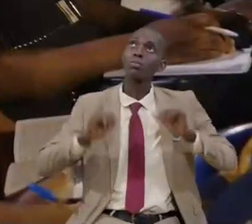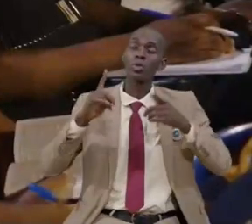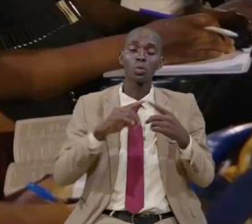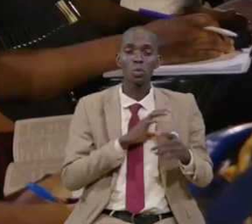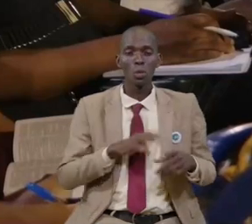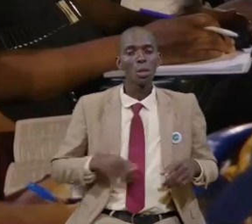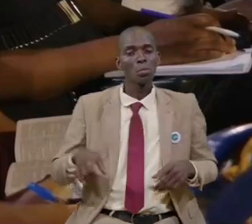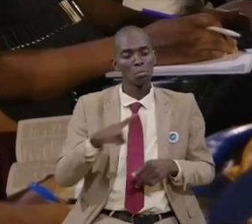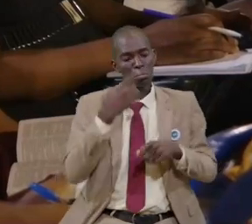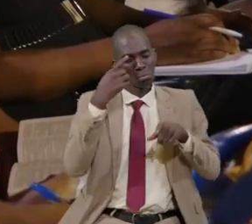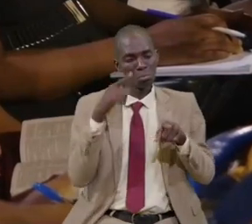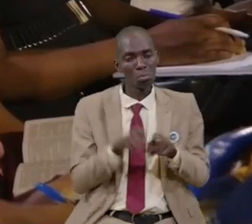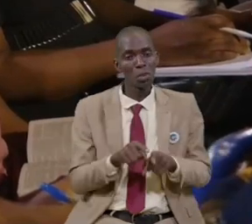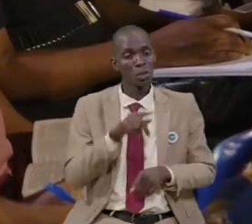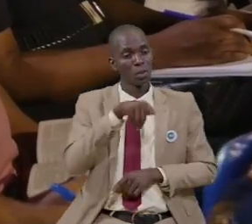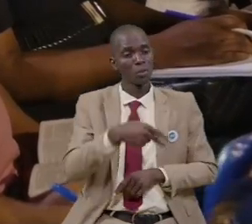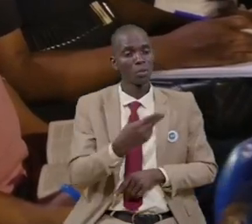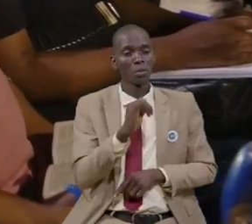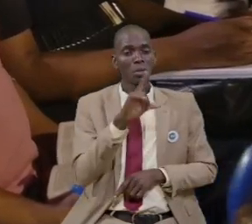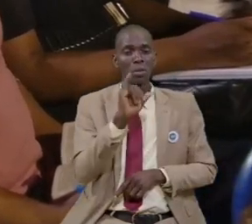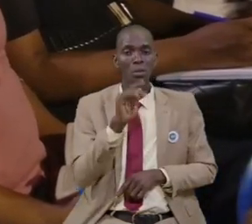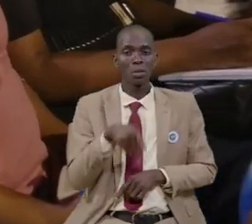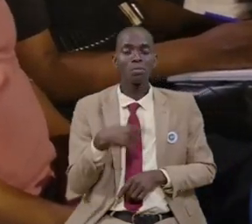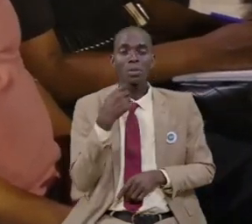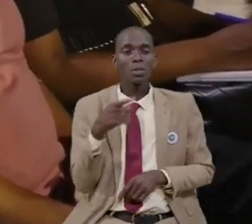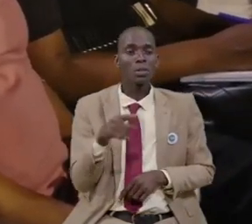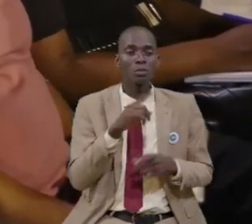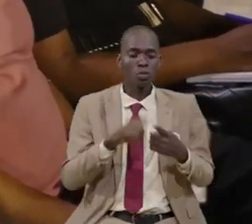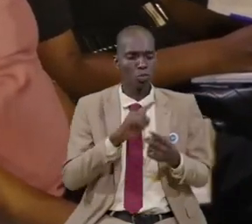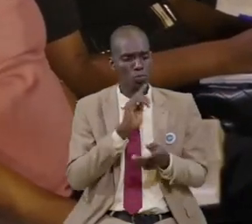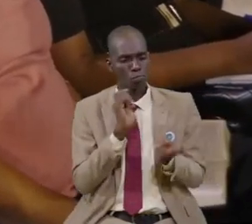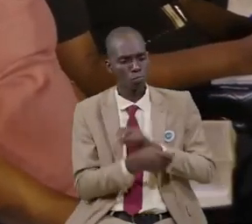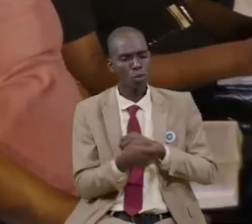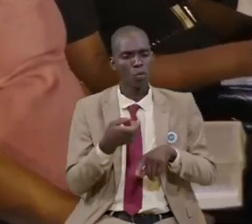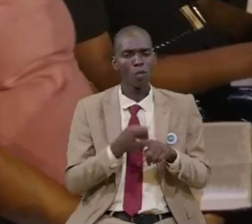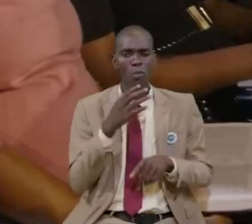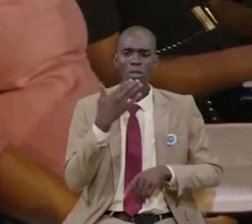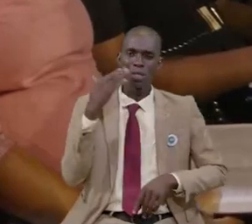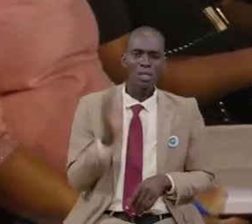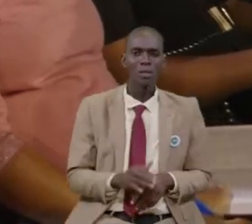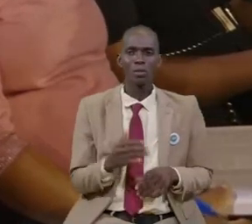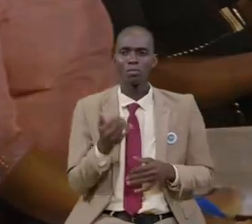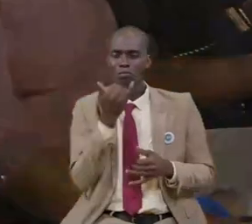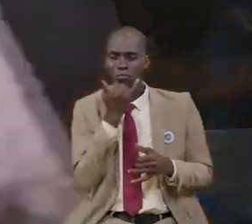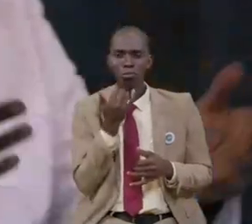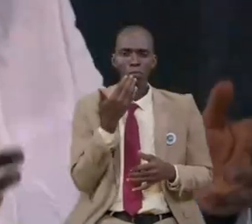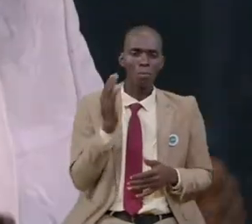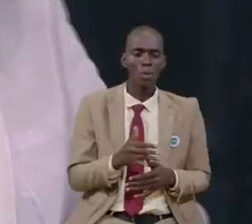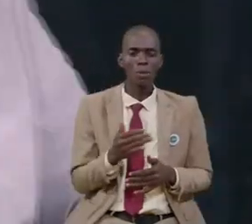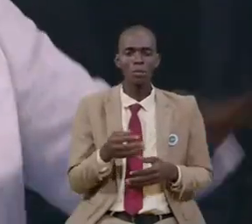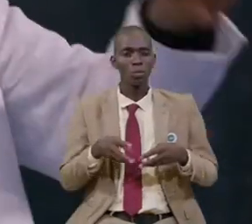se détourner de leurs mauvaises voies. Alors, ils ont reçu cela d'un commun accord, pas de